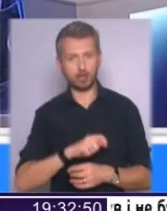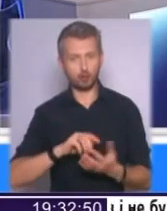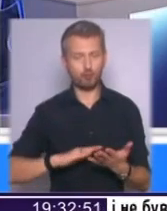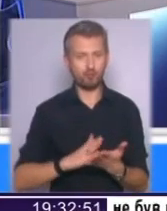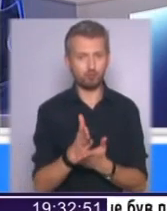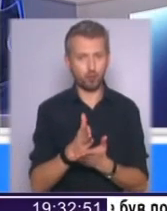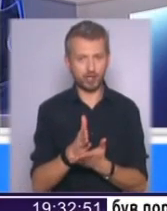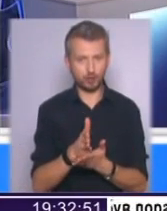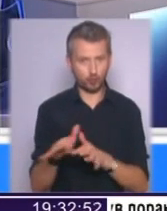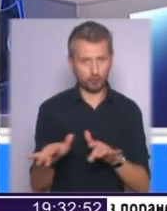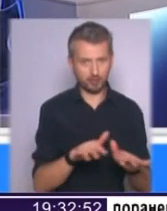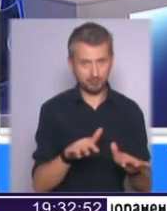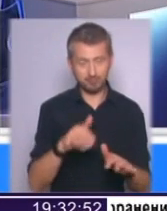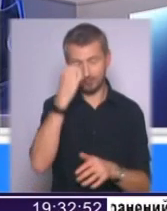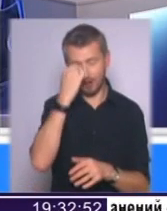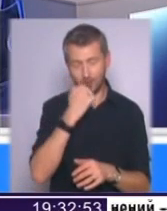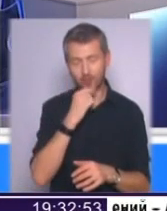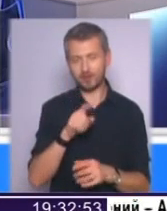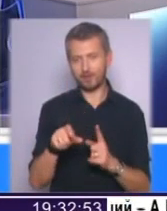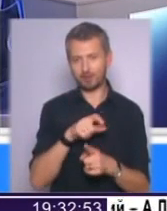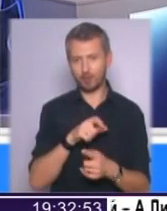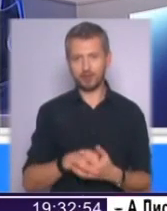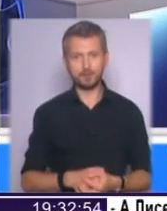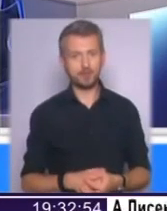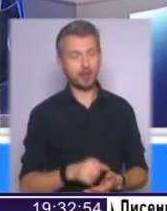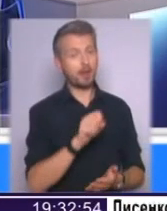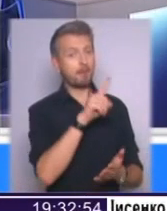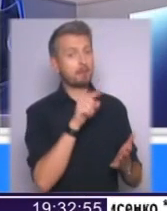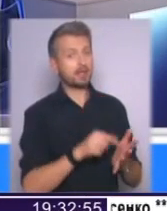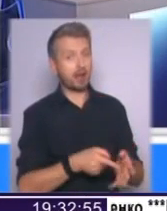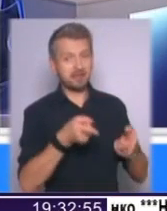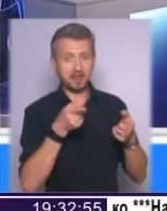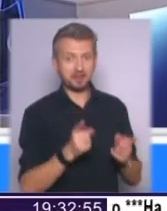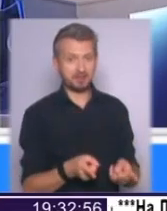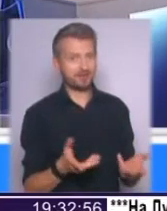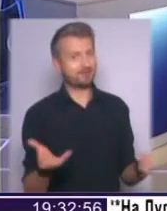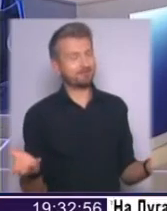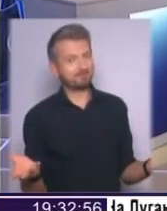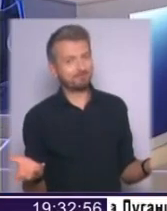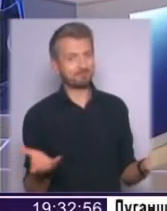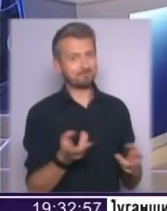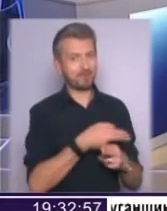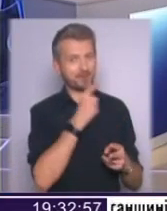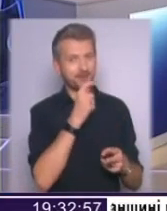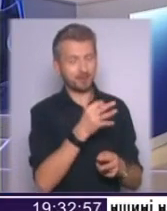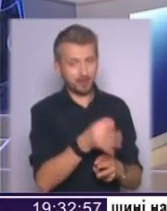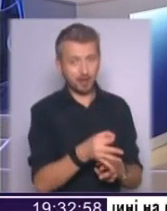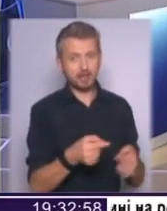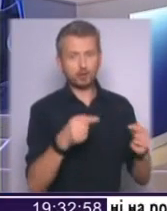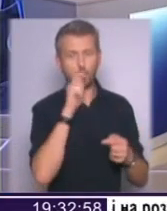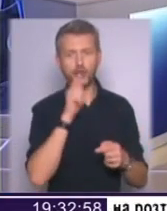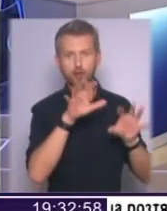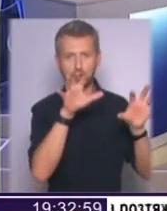політикумі? Дякую за відповідь. Ну, питання насправді риторичне. Да, ми маємо розуміти, що згідно українському законодавству,